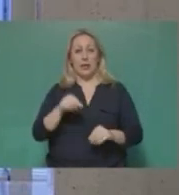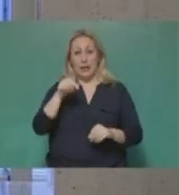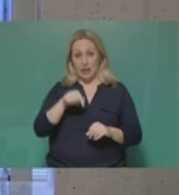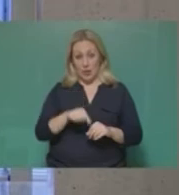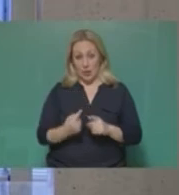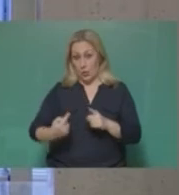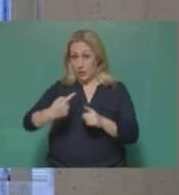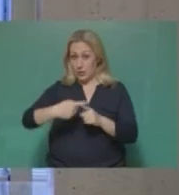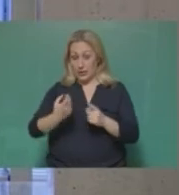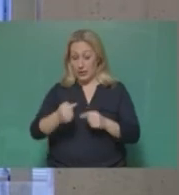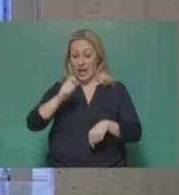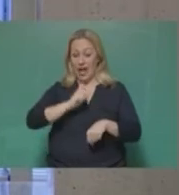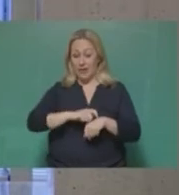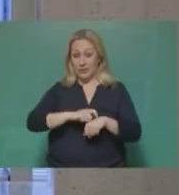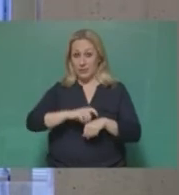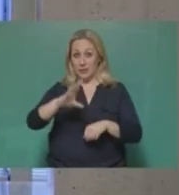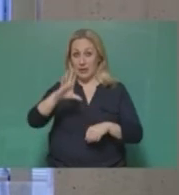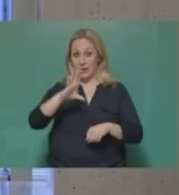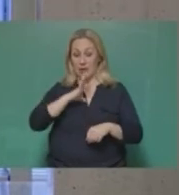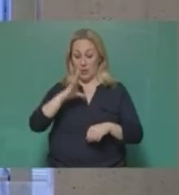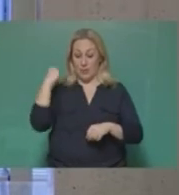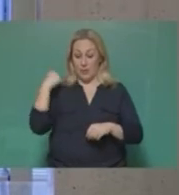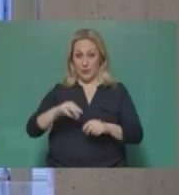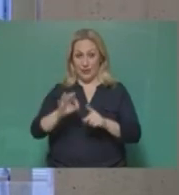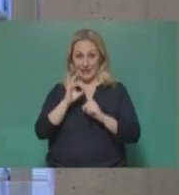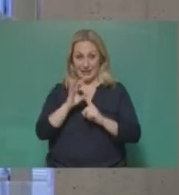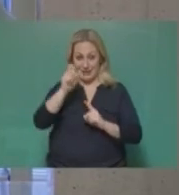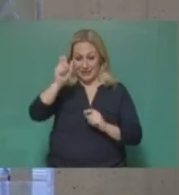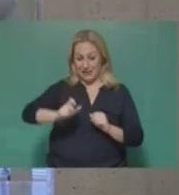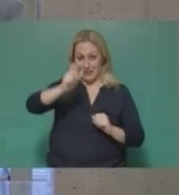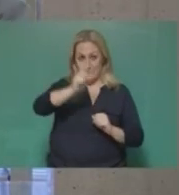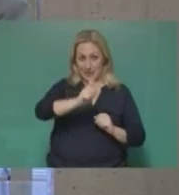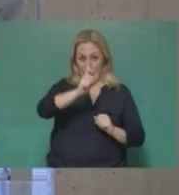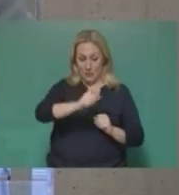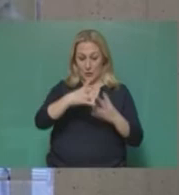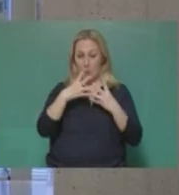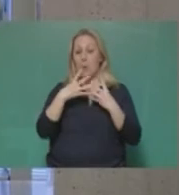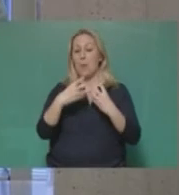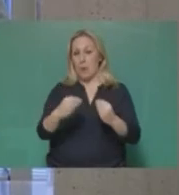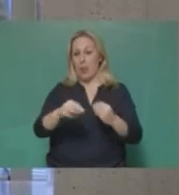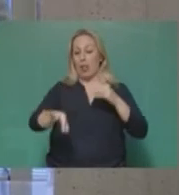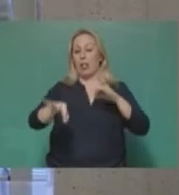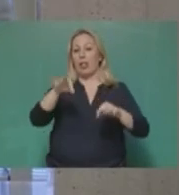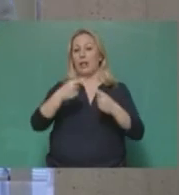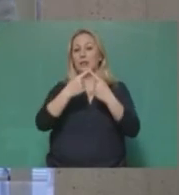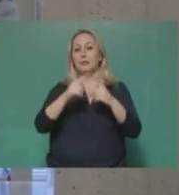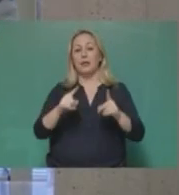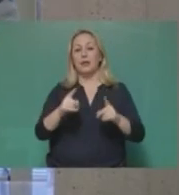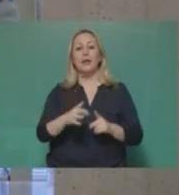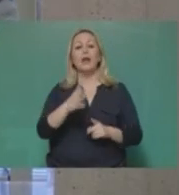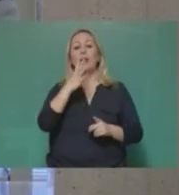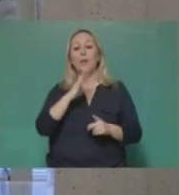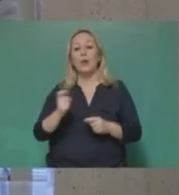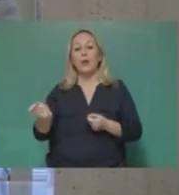σύμβουλοι που μπορούν να καταλάβουν το πνεύμα ενός προϋπολογισμού μετά για τεχνικά χαρακτηριστικά, διότι το πολιτικό μήνυμα που δίνεται από την